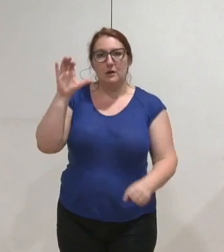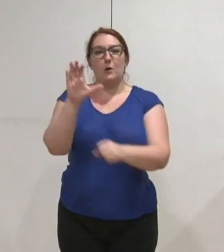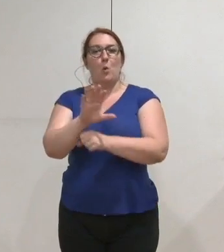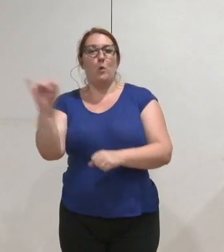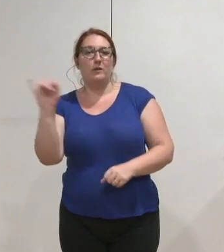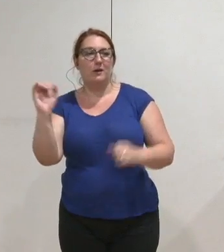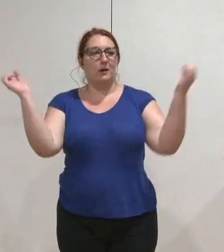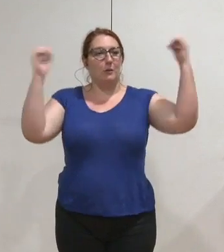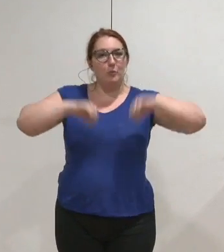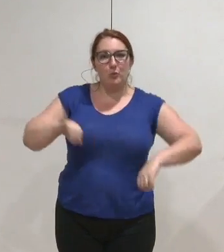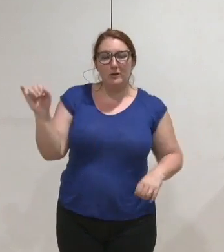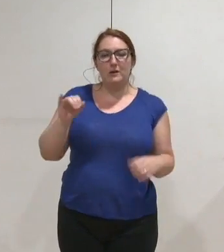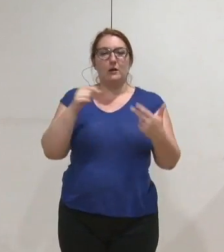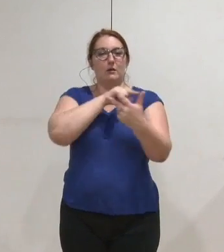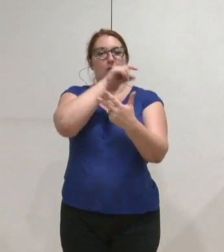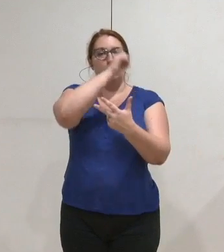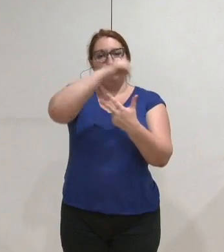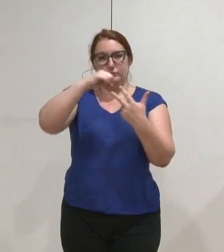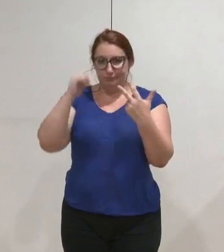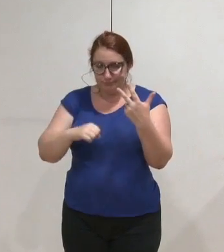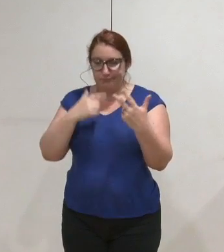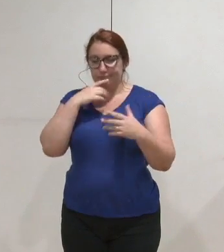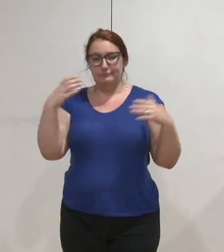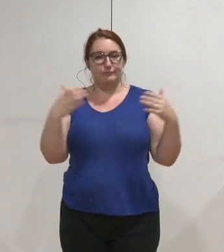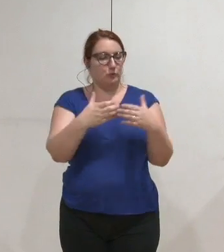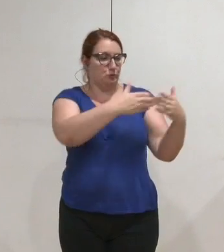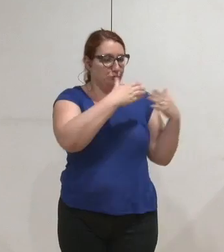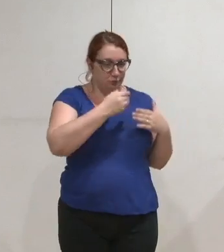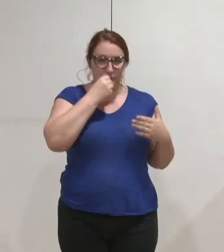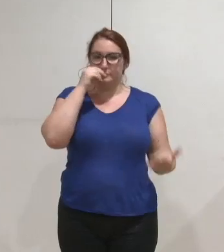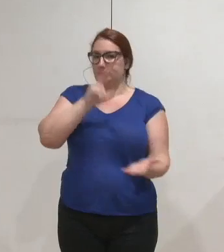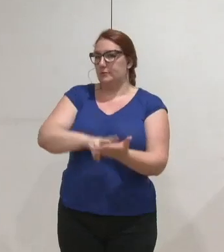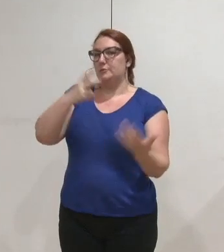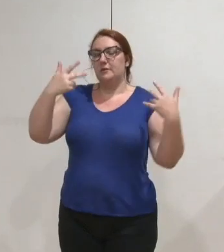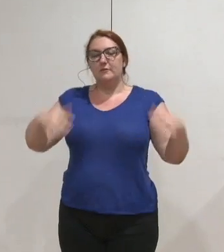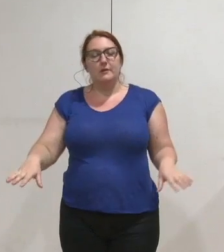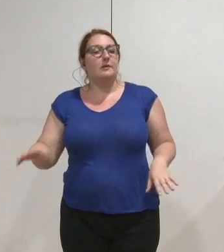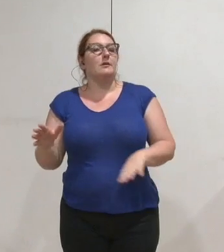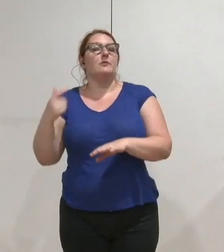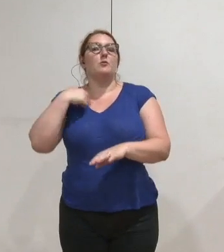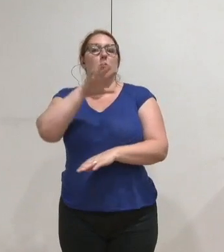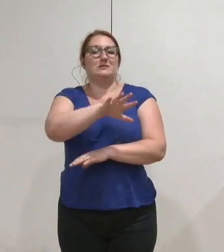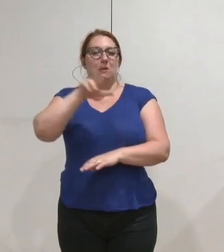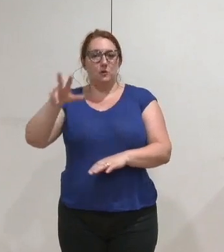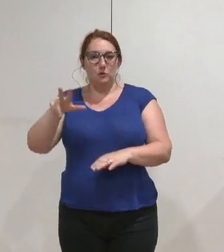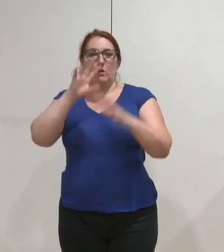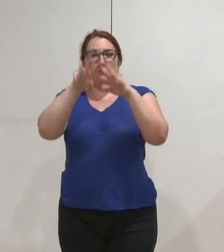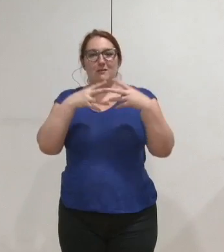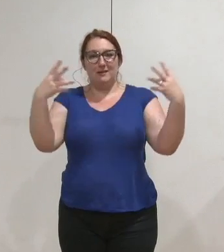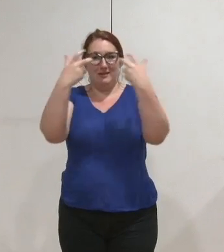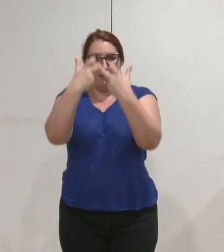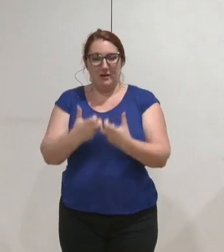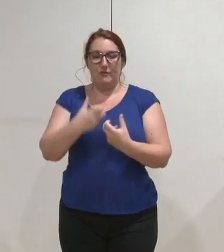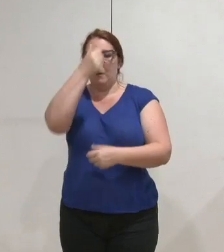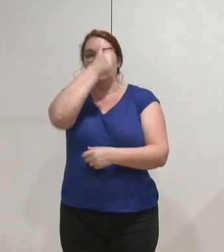qui vote pour les trois autres groupes délibération adopté la 53 grille tarifaire pour le Musée de Grenoble à partir du